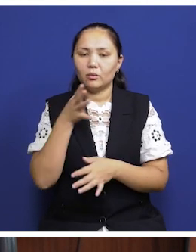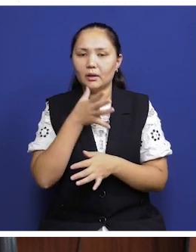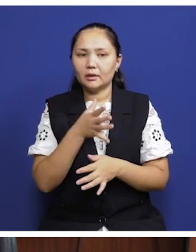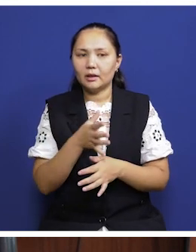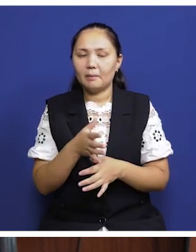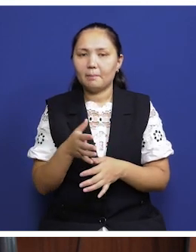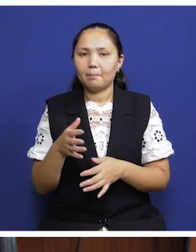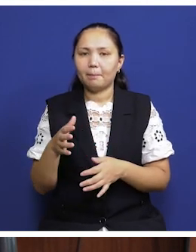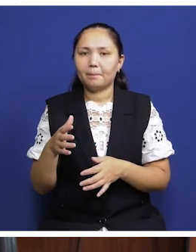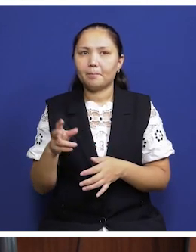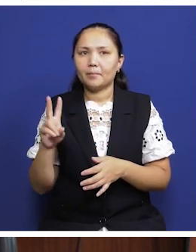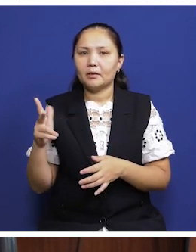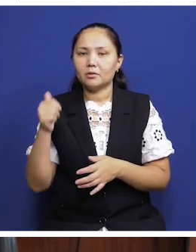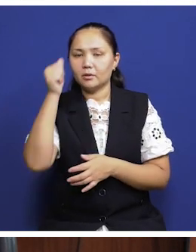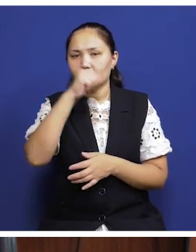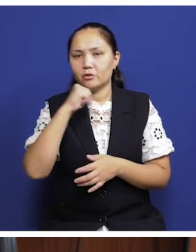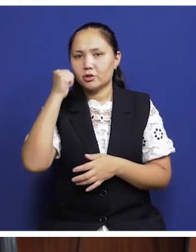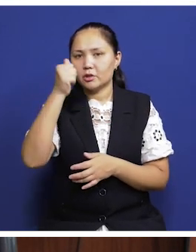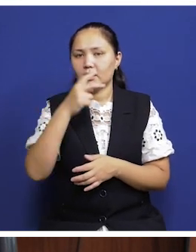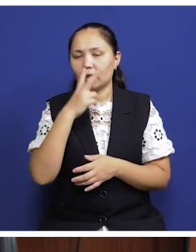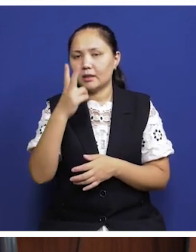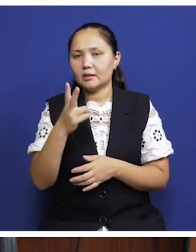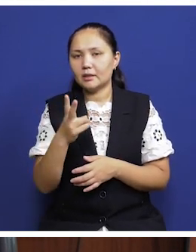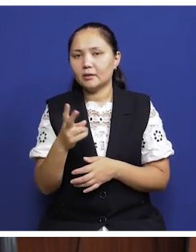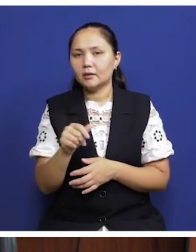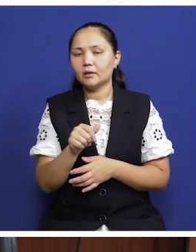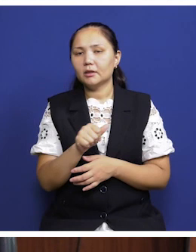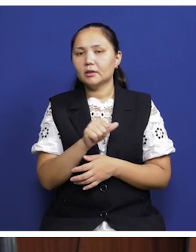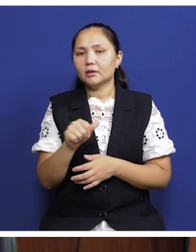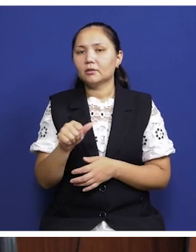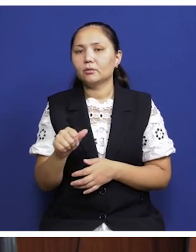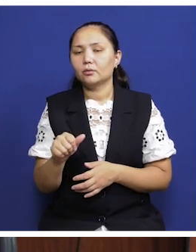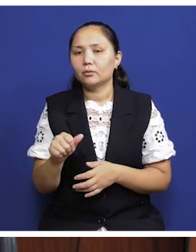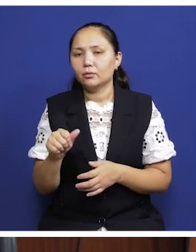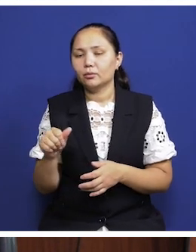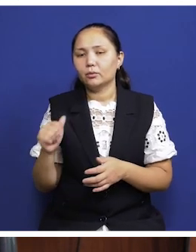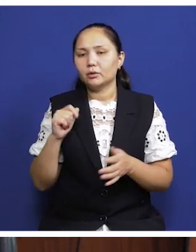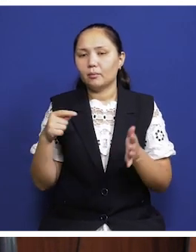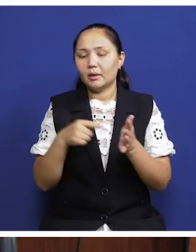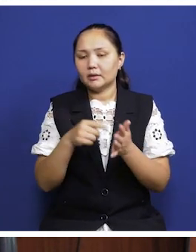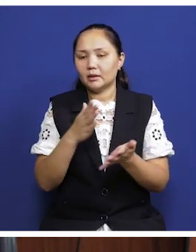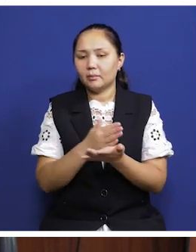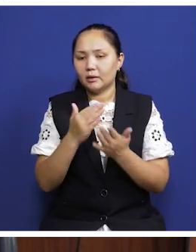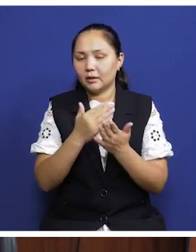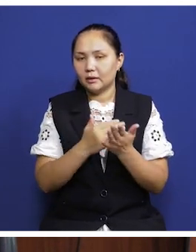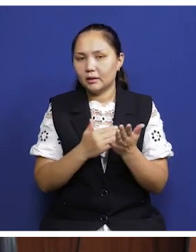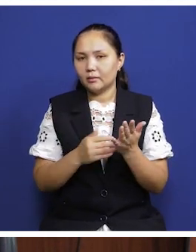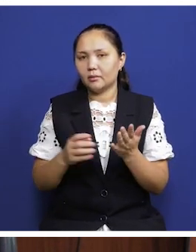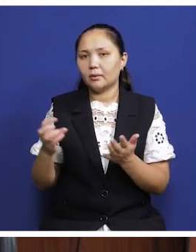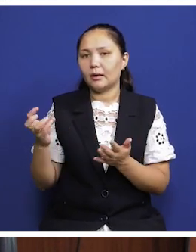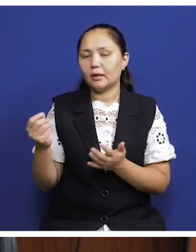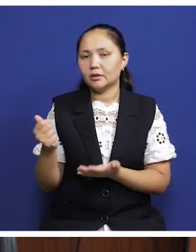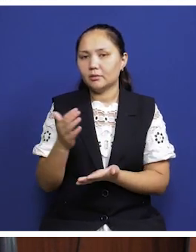осы 23 жылды алып қарайтын болсақ, әр жылдың өзінің алдына қоятын мақсаттары бар, бюджетіміз бар,